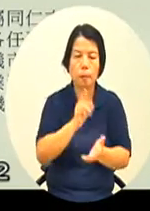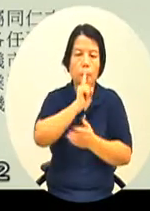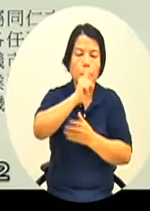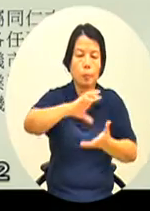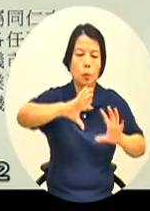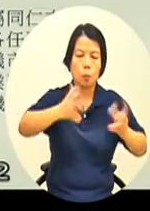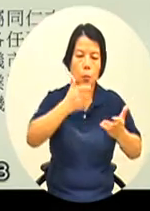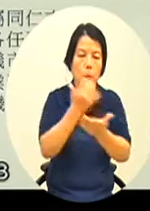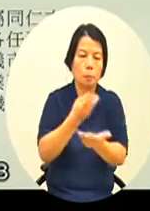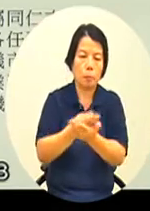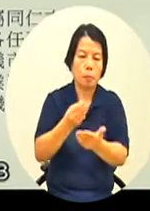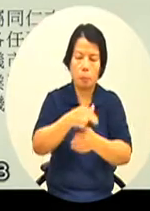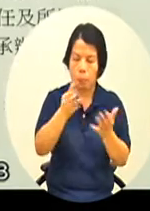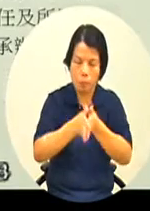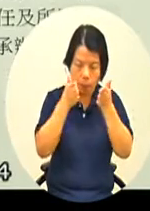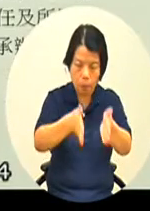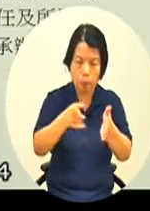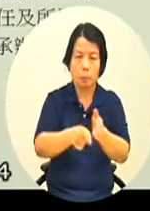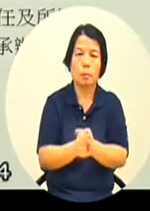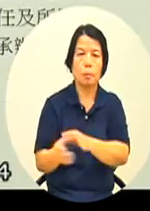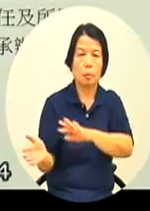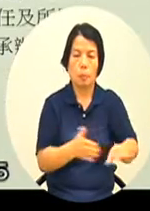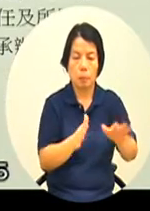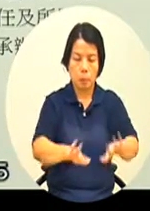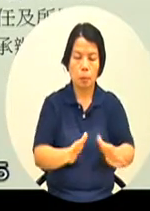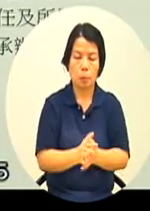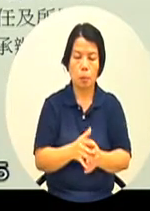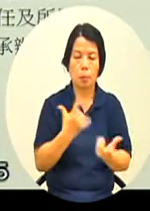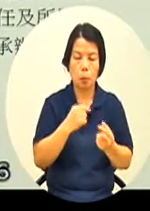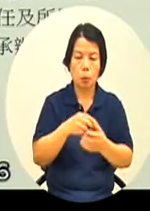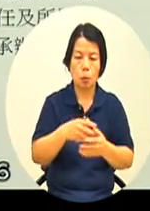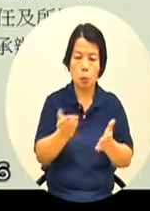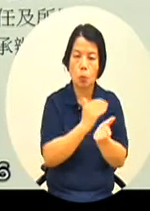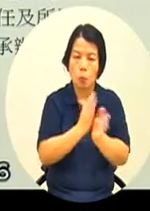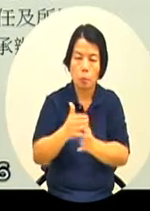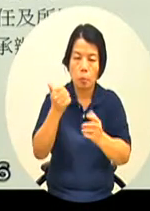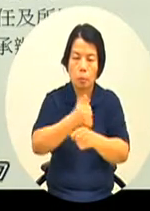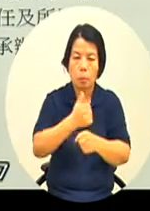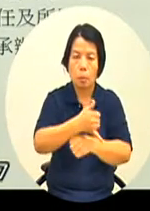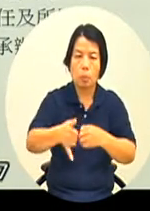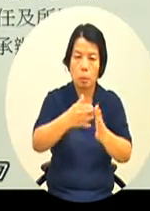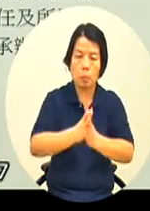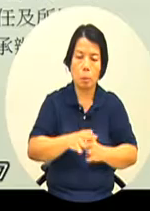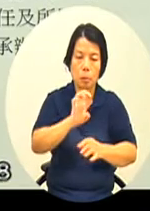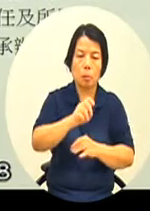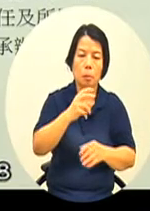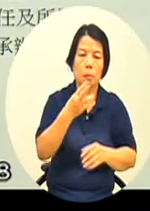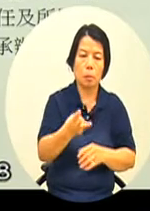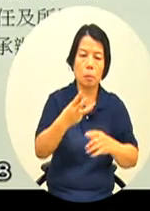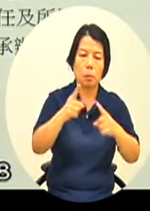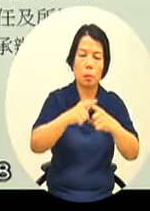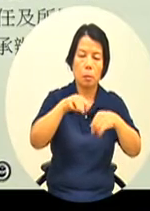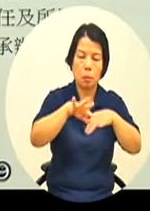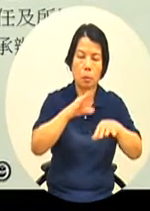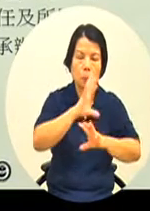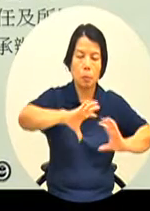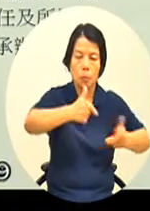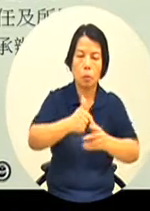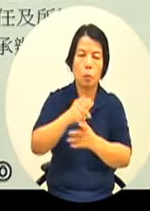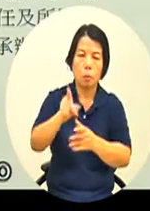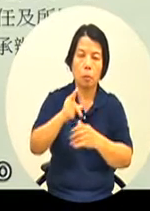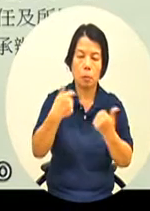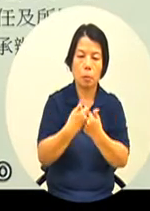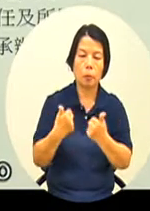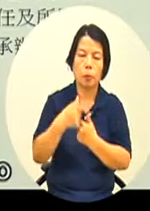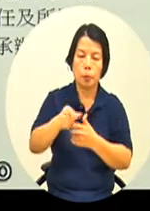等。在组织编制上面，本局组织编制员额共43人，下设诉愿科、国赔科、法规一二